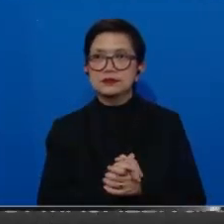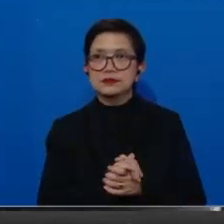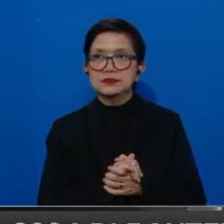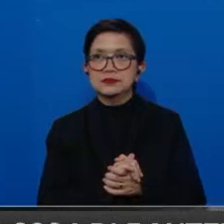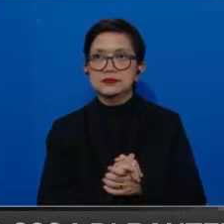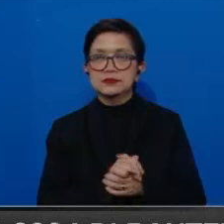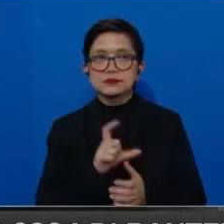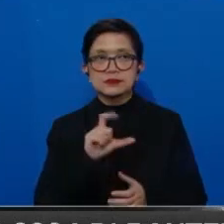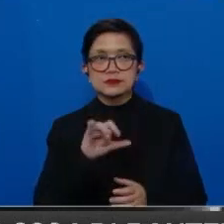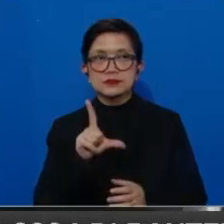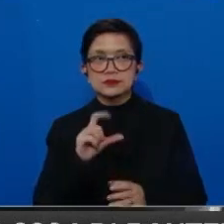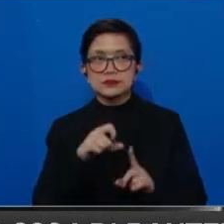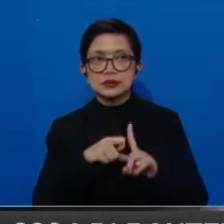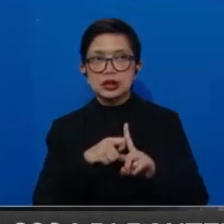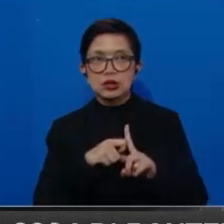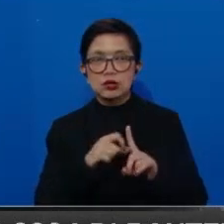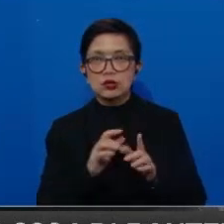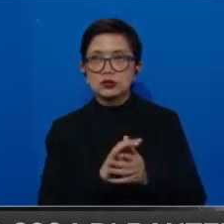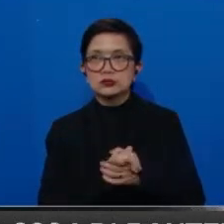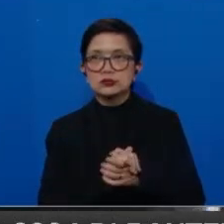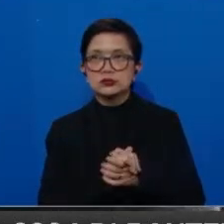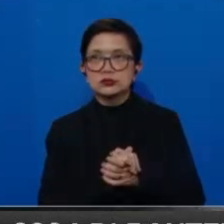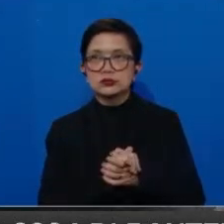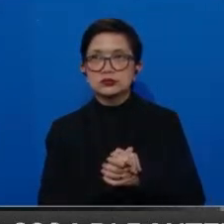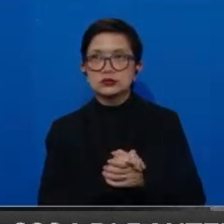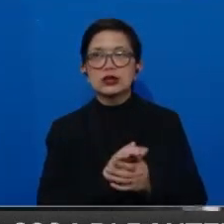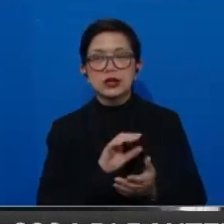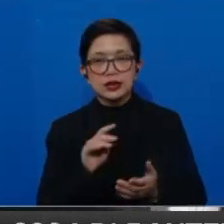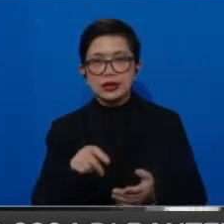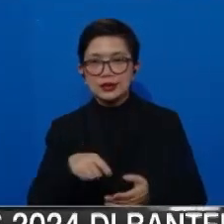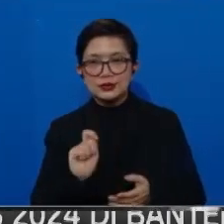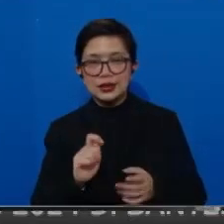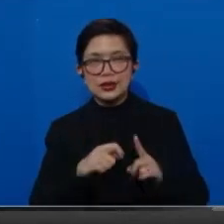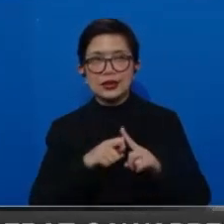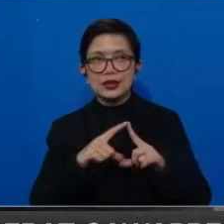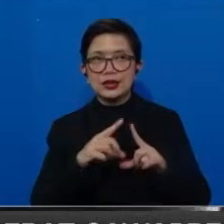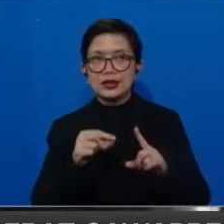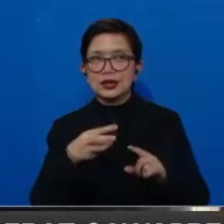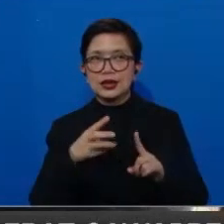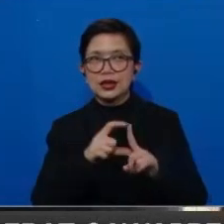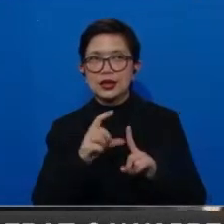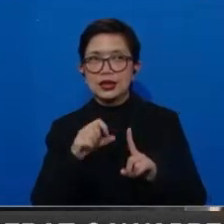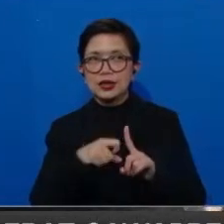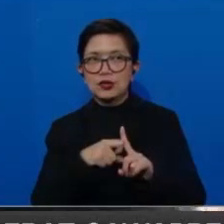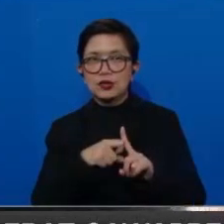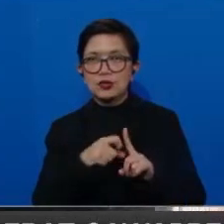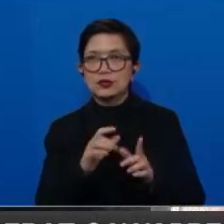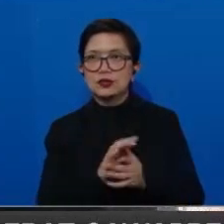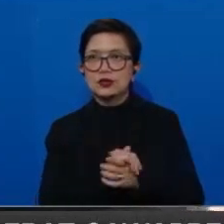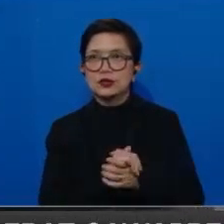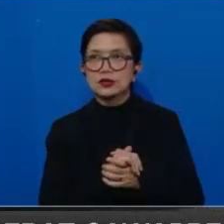cilok karamel. Kalau karedok pasti udah pada tahu ya gitu. Kalau karamel mungkin orang-orang pada belum